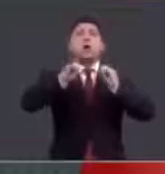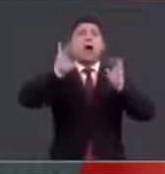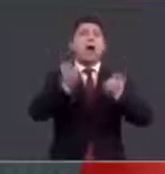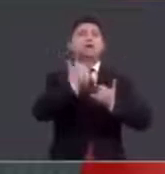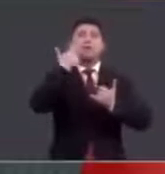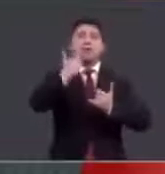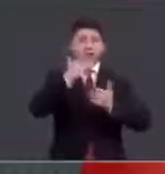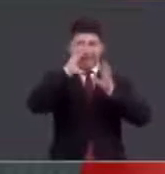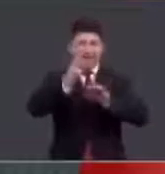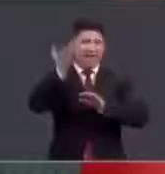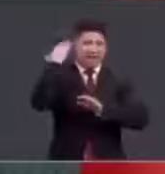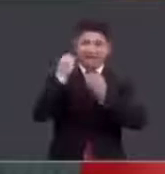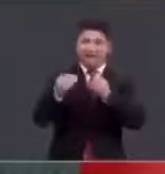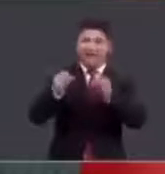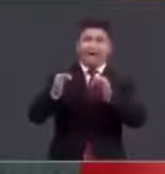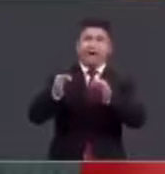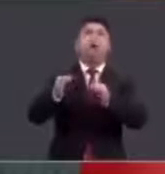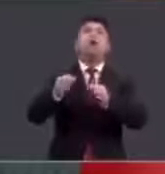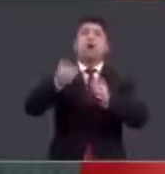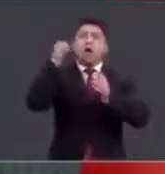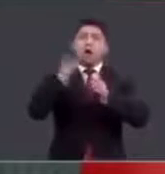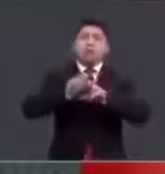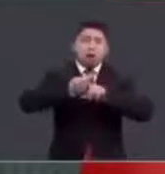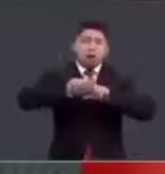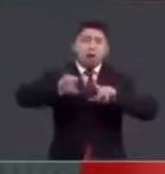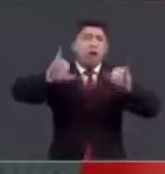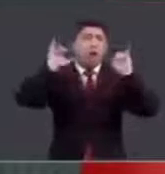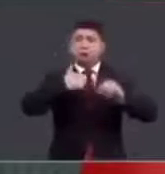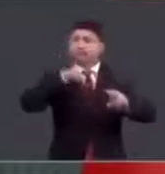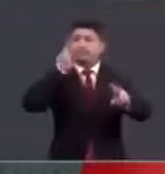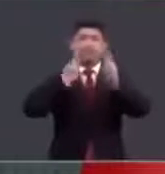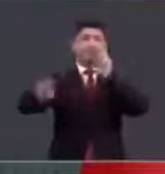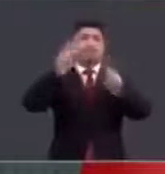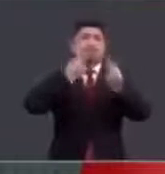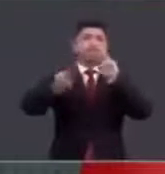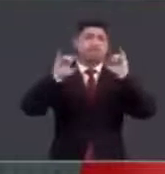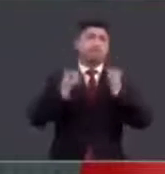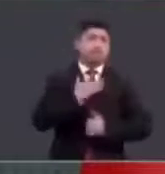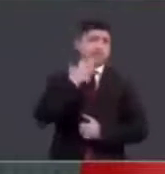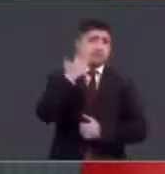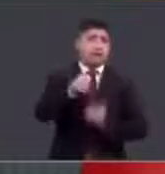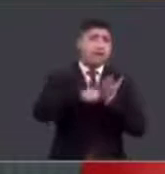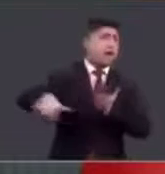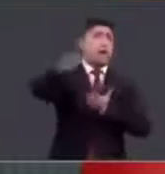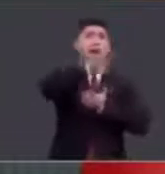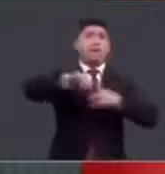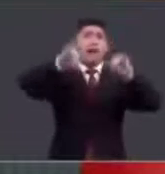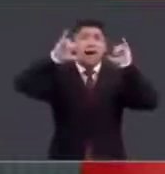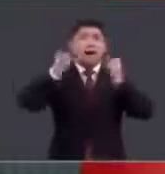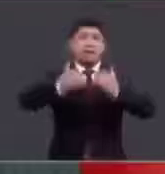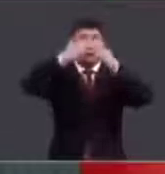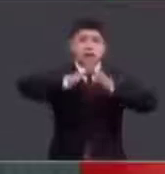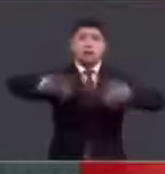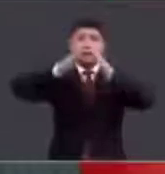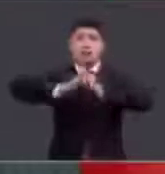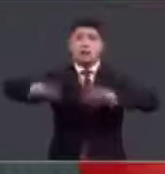var olan mirasın da hoyratça tahrip edildiğini gördük. Her tarafın nasıl